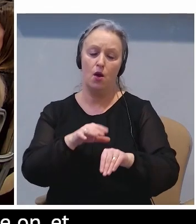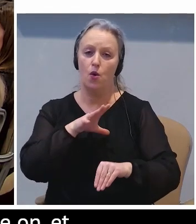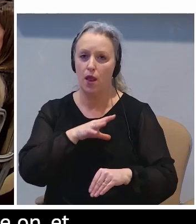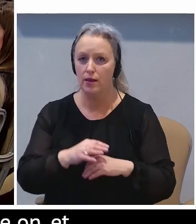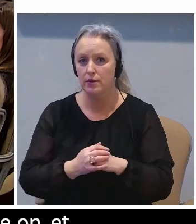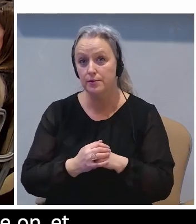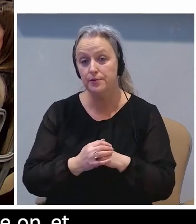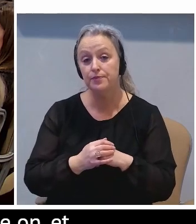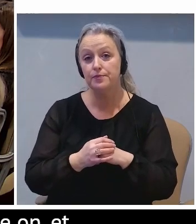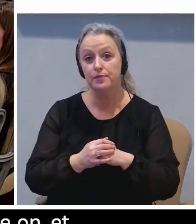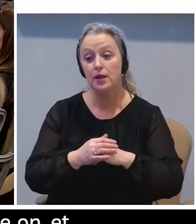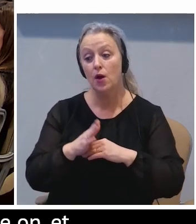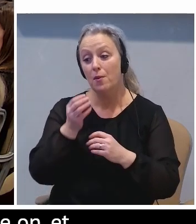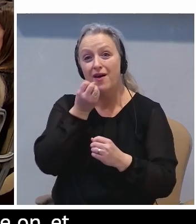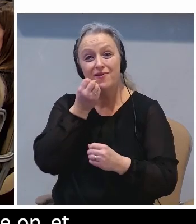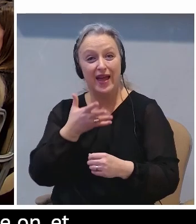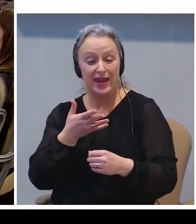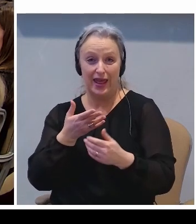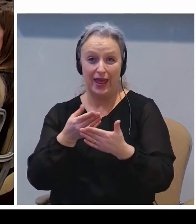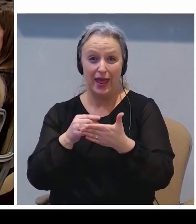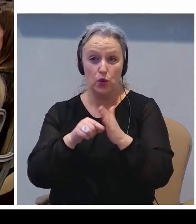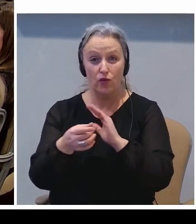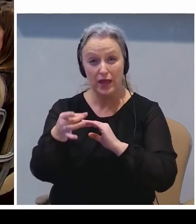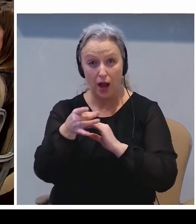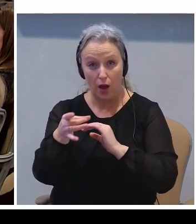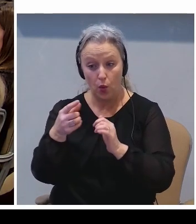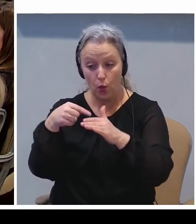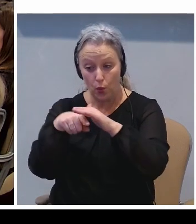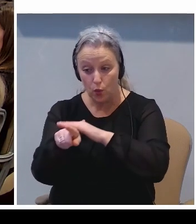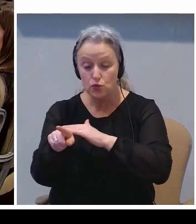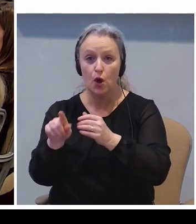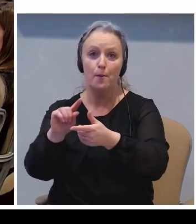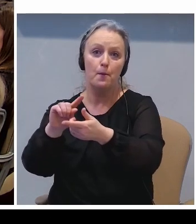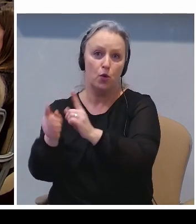sinu vere tüvirakkudes mutatsioon.